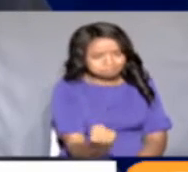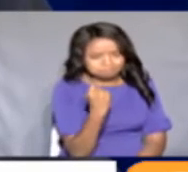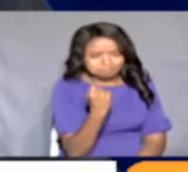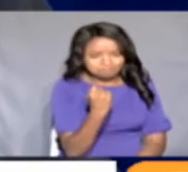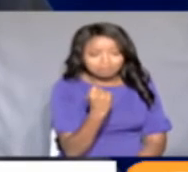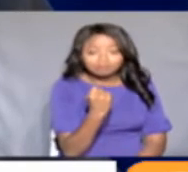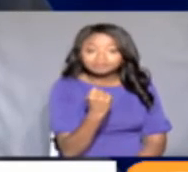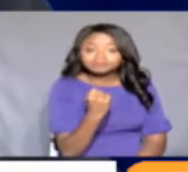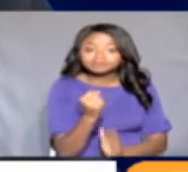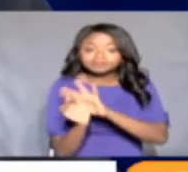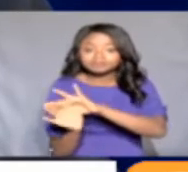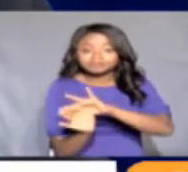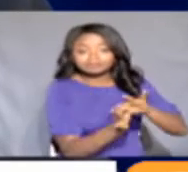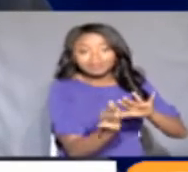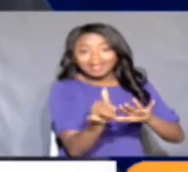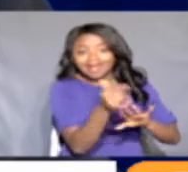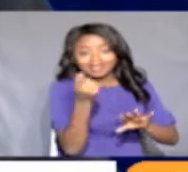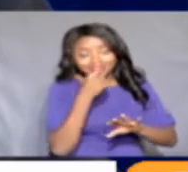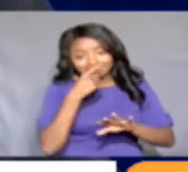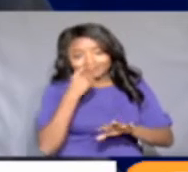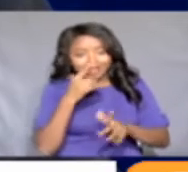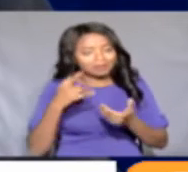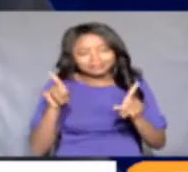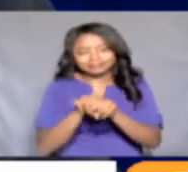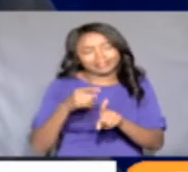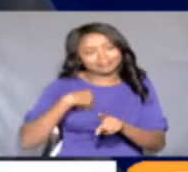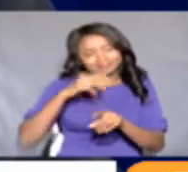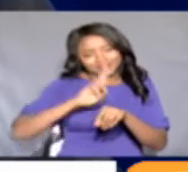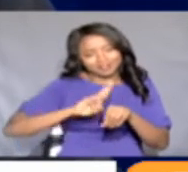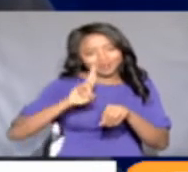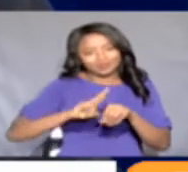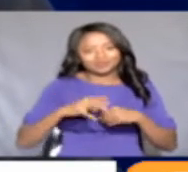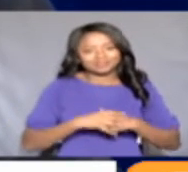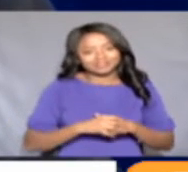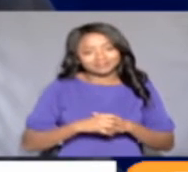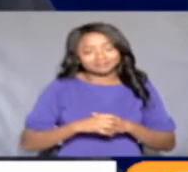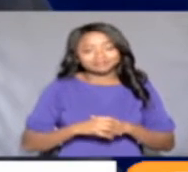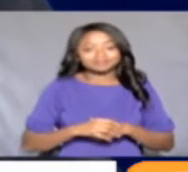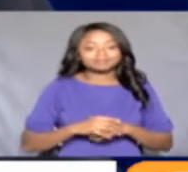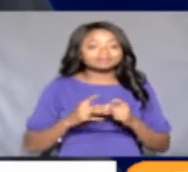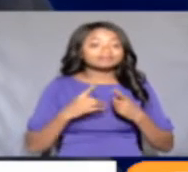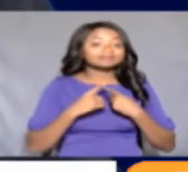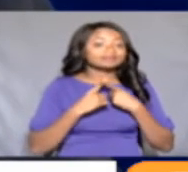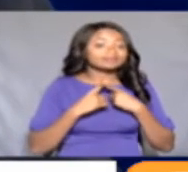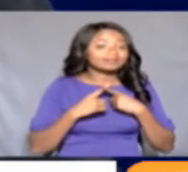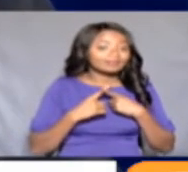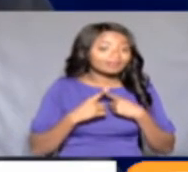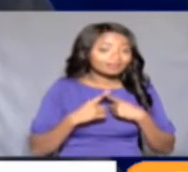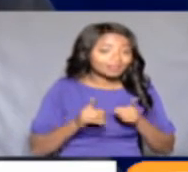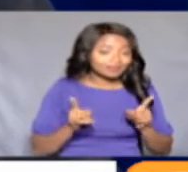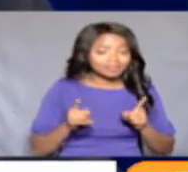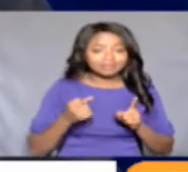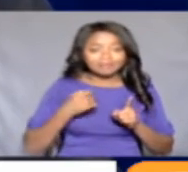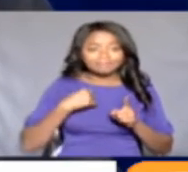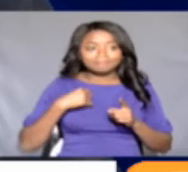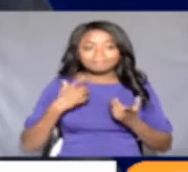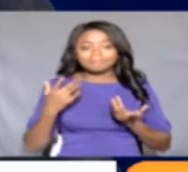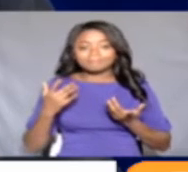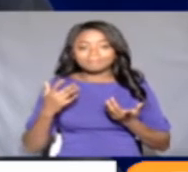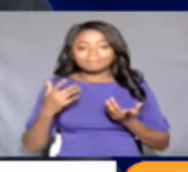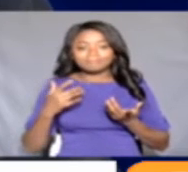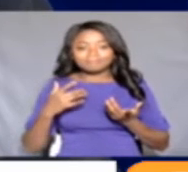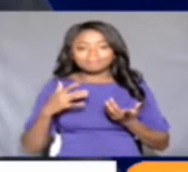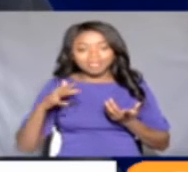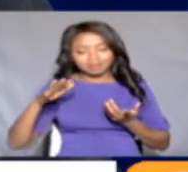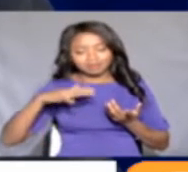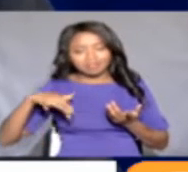inajulikana. Hiyo ni baadhi ya madawa yale natumia. But kumalizia kabisa, niko Best Museum. Kile